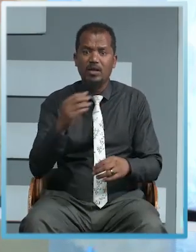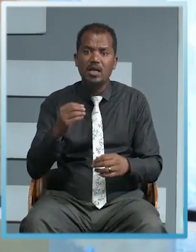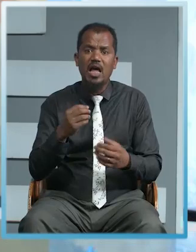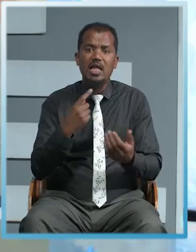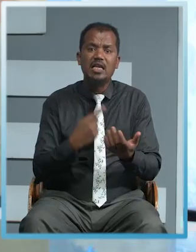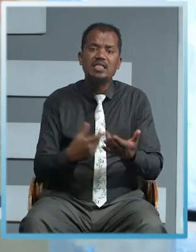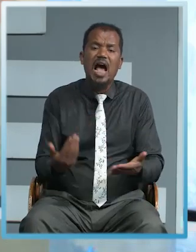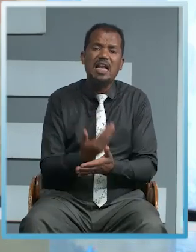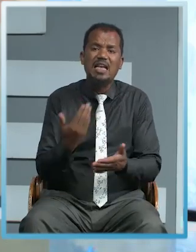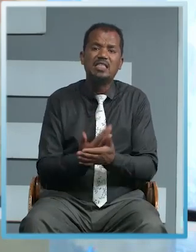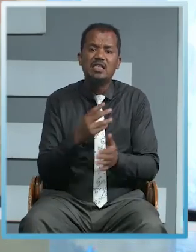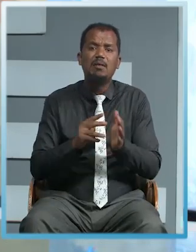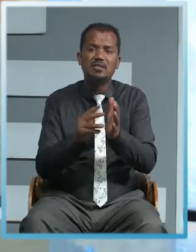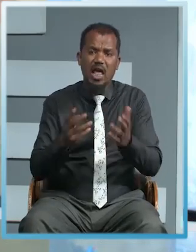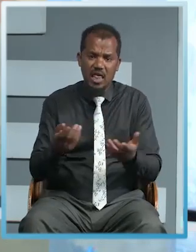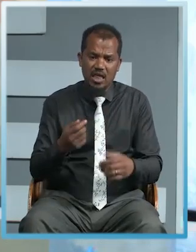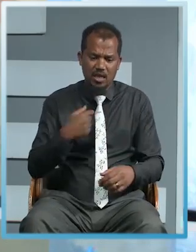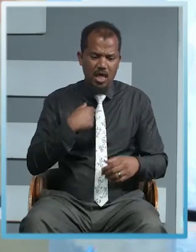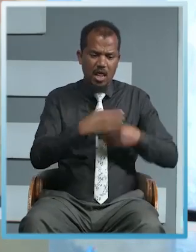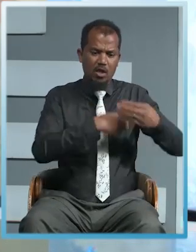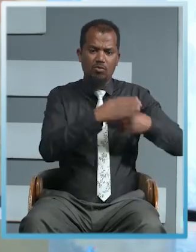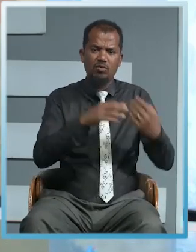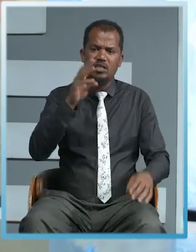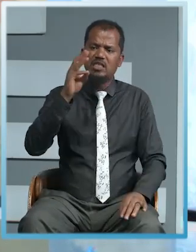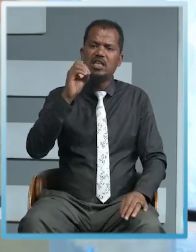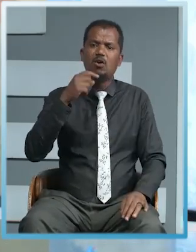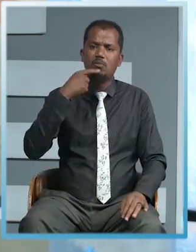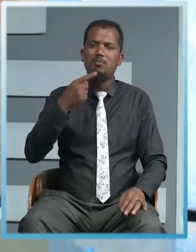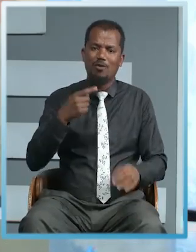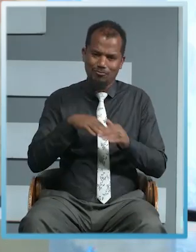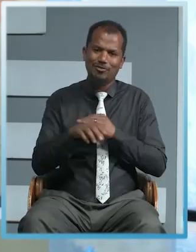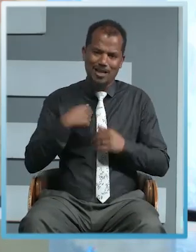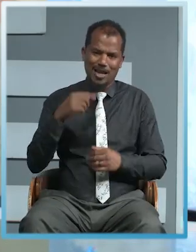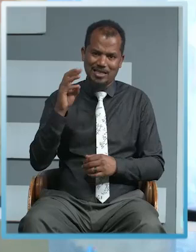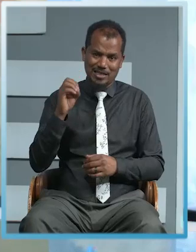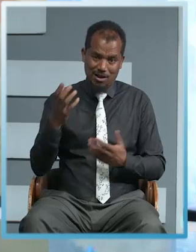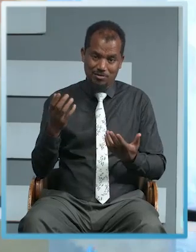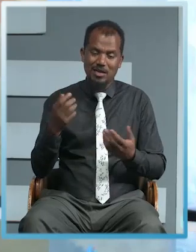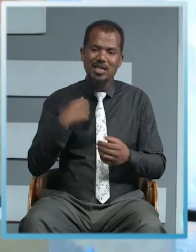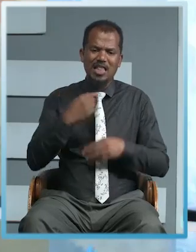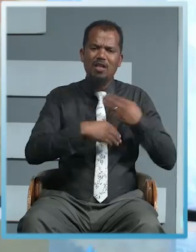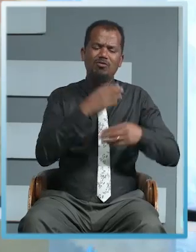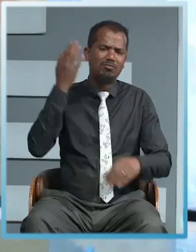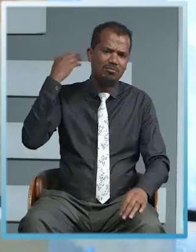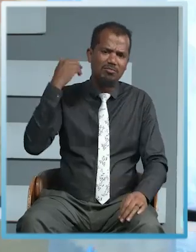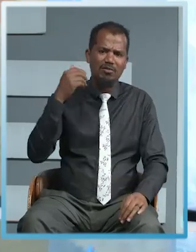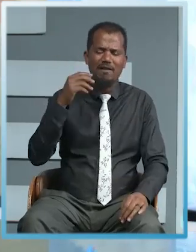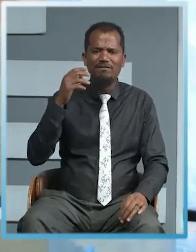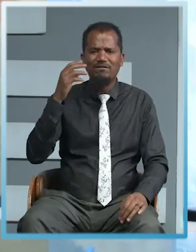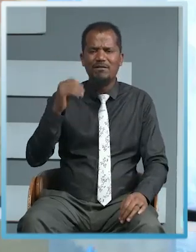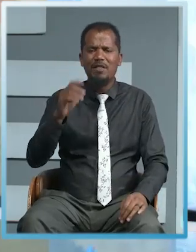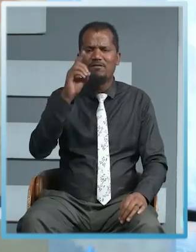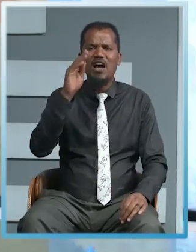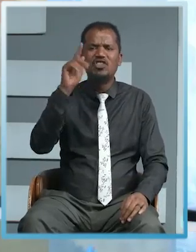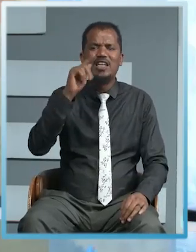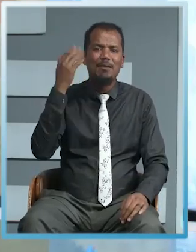نايهونه نزاد أديس لمسالي يعني تولد سلساوي بالوسط نيجي يعني تولد بتاعي يانغزي النفاشين أنا برو